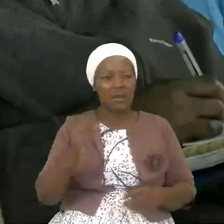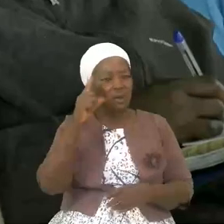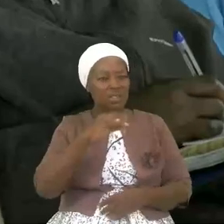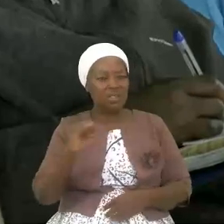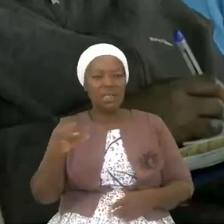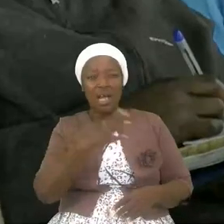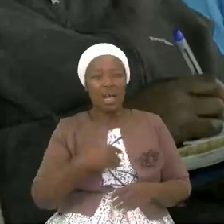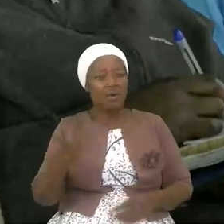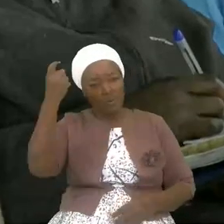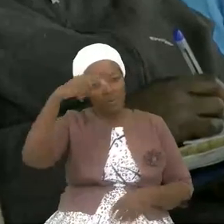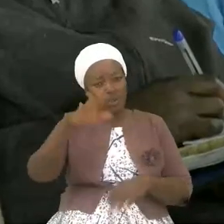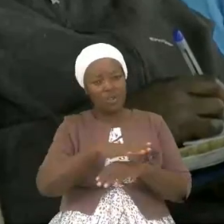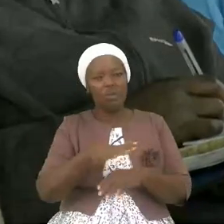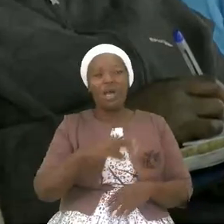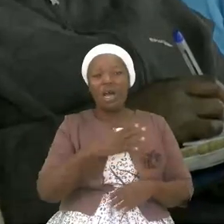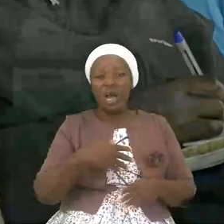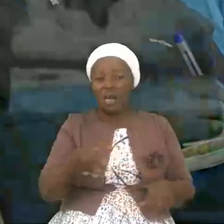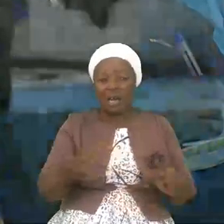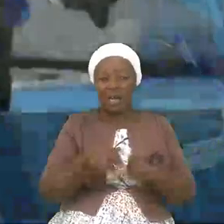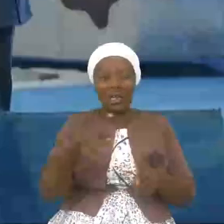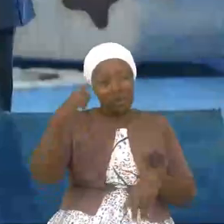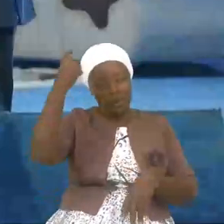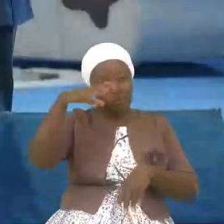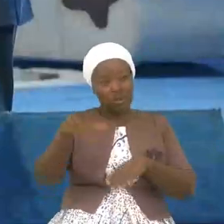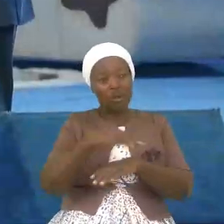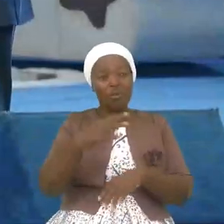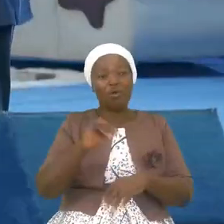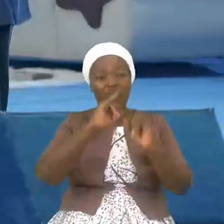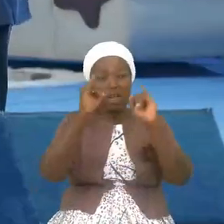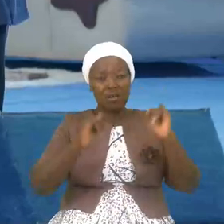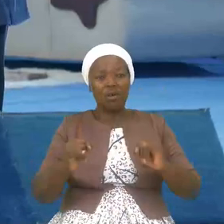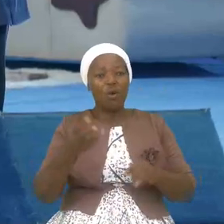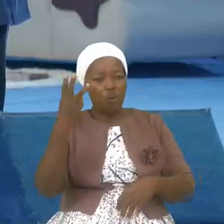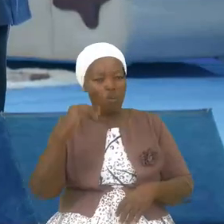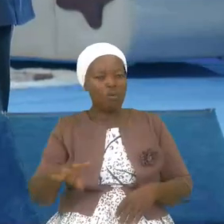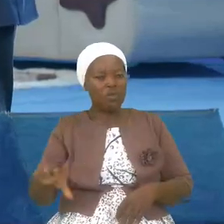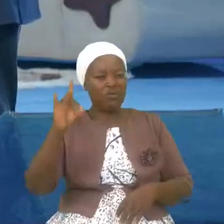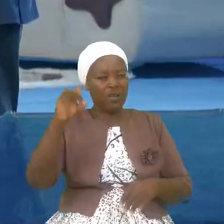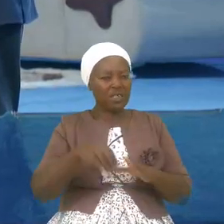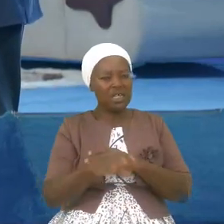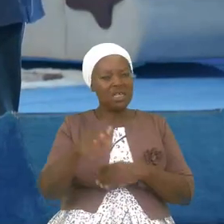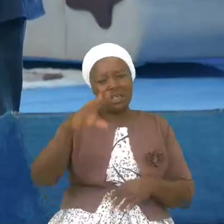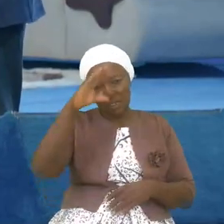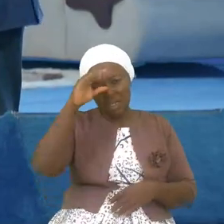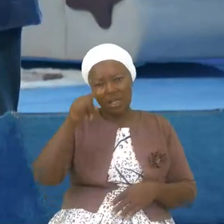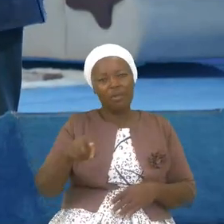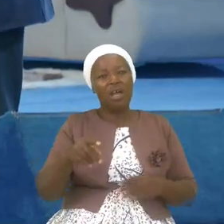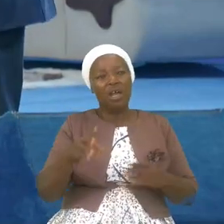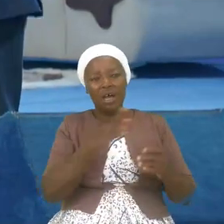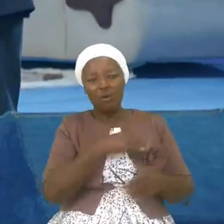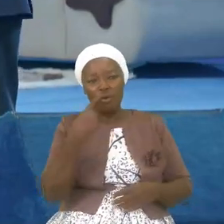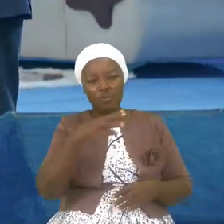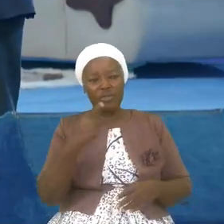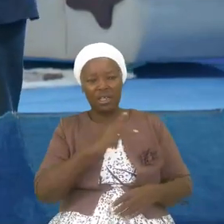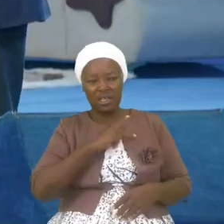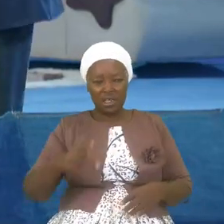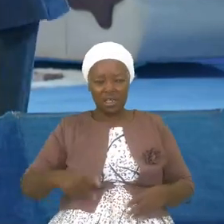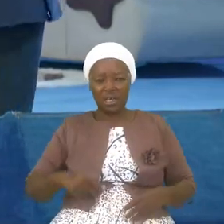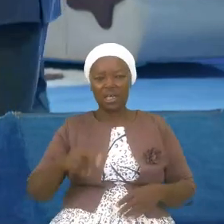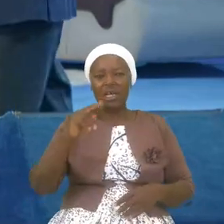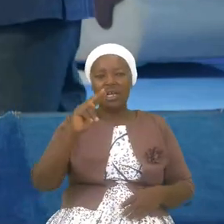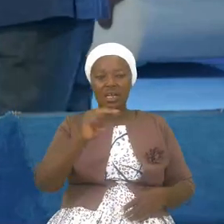de l'intelligence et une sagesse semblable à la sagesse des dieux. Aussi, Le roi Nebuchadnezzar, ton